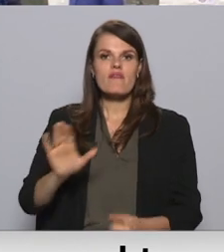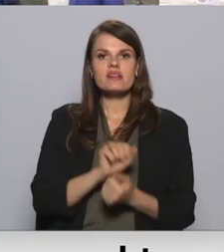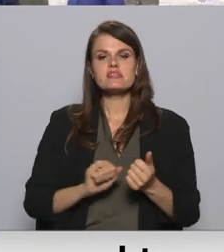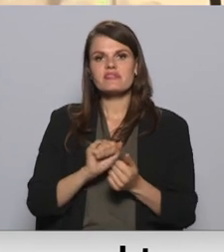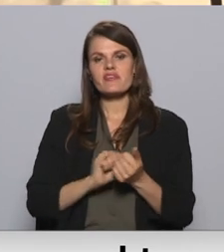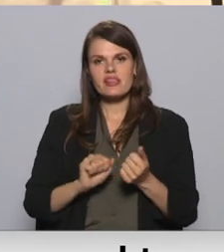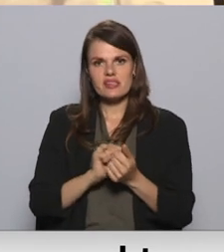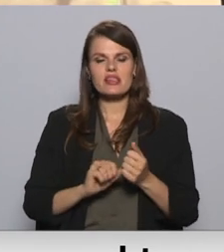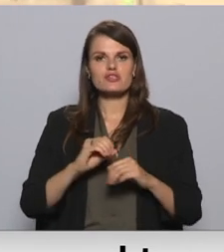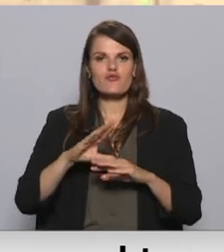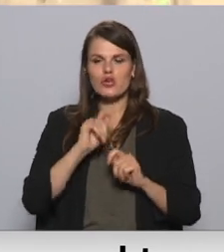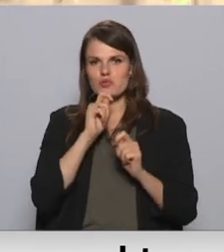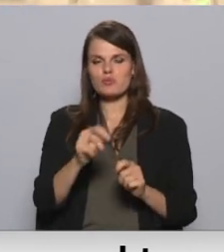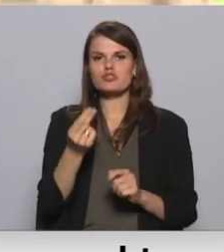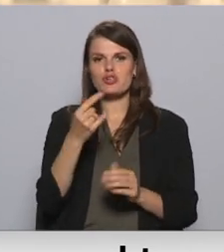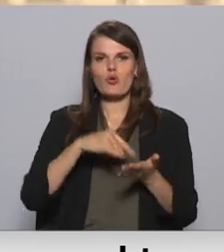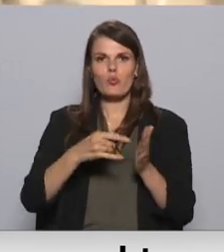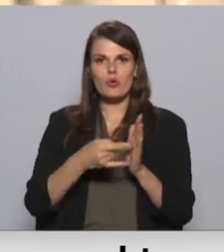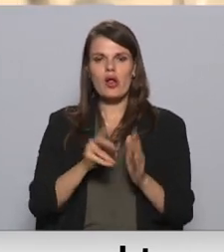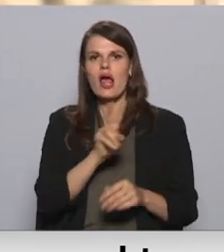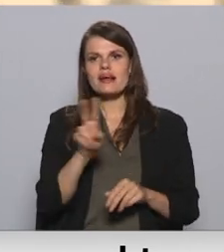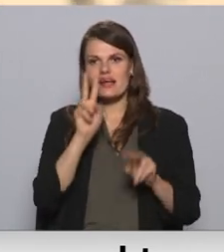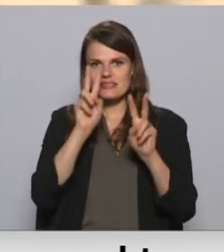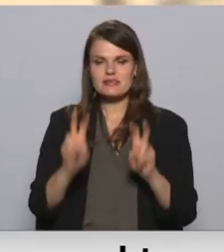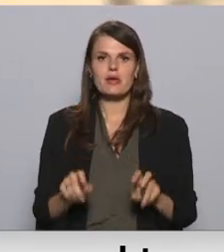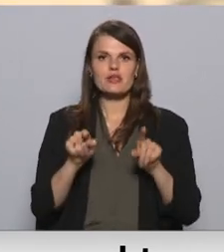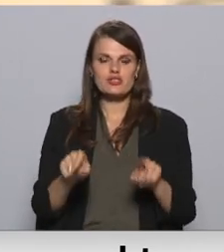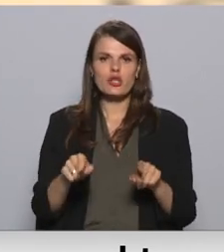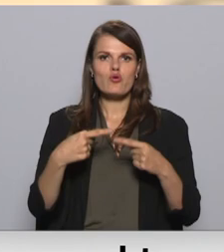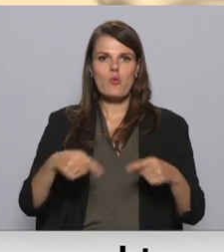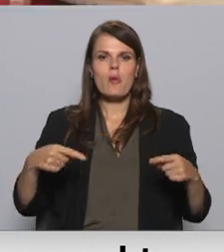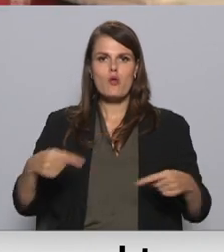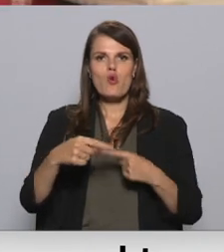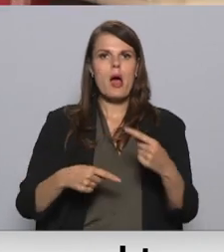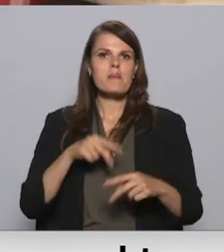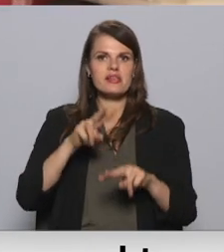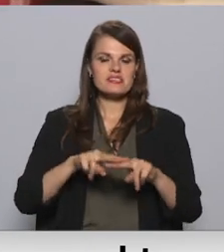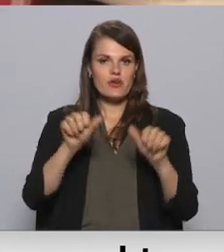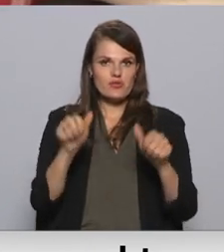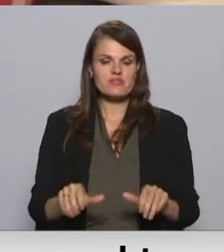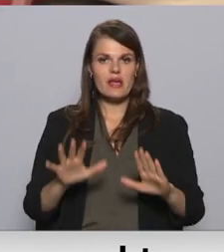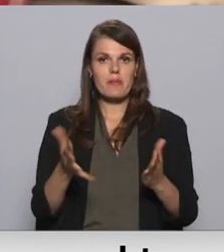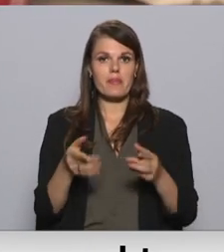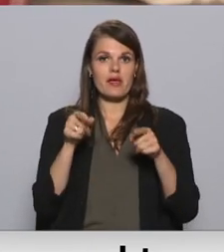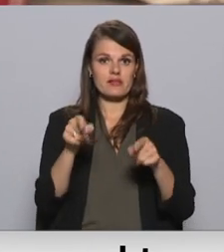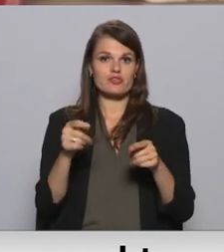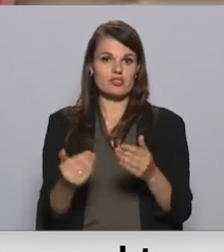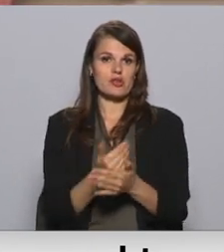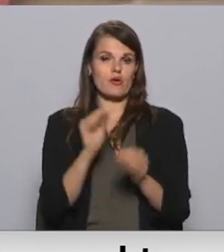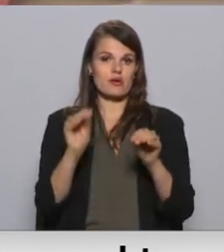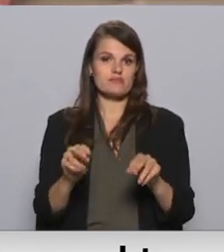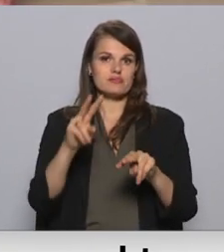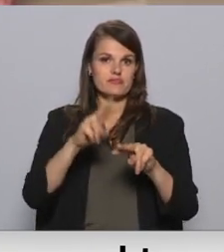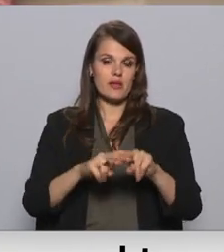piešķīrs līdzekļus projektam, kas pēta šādu mantu apmaiņas centru izveidi, bet tikmēr, piemēram, jau minētais poligonā Ķīvītes